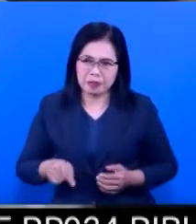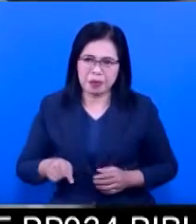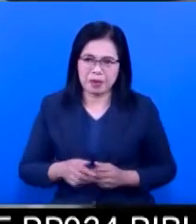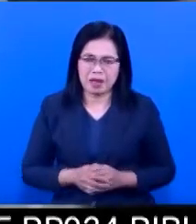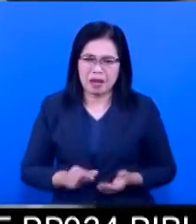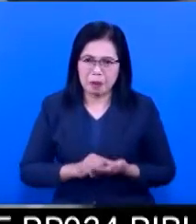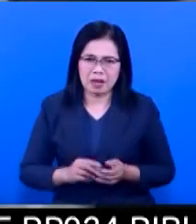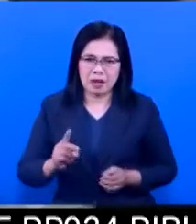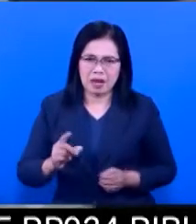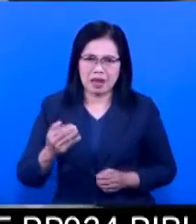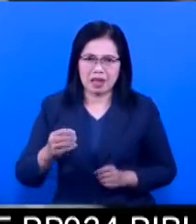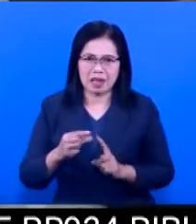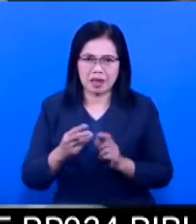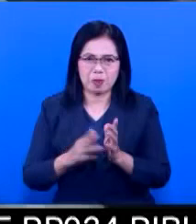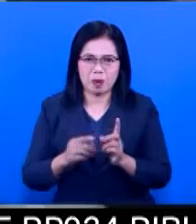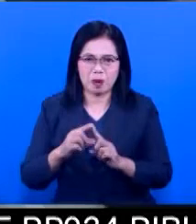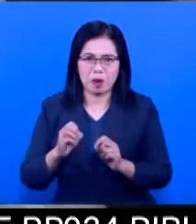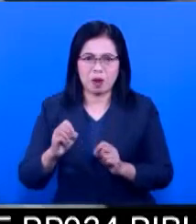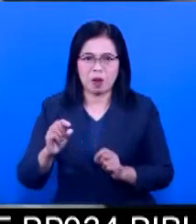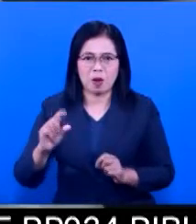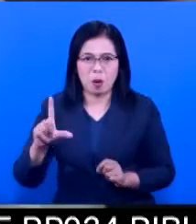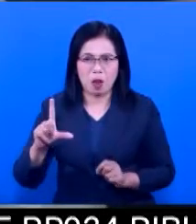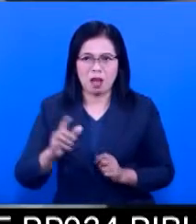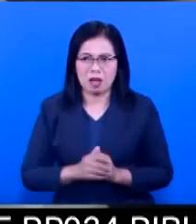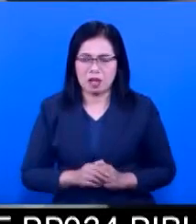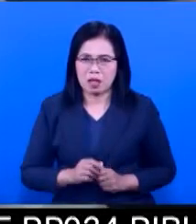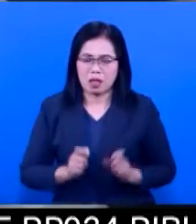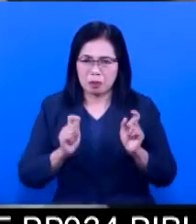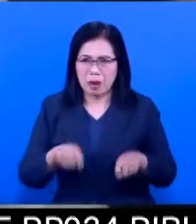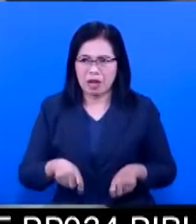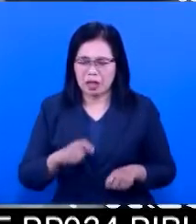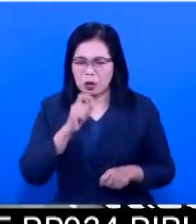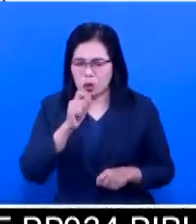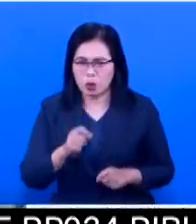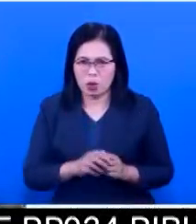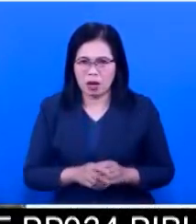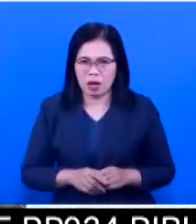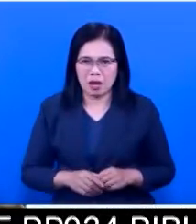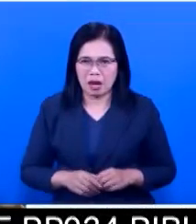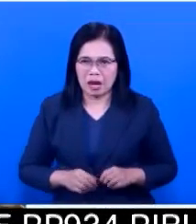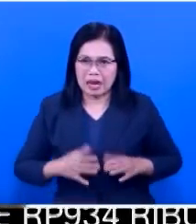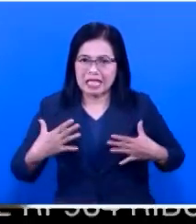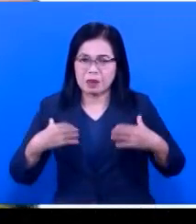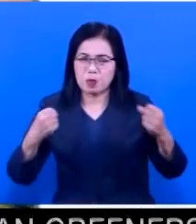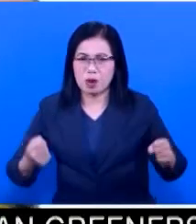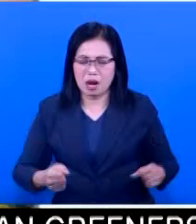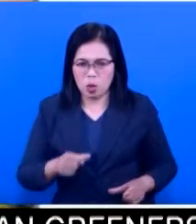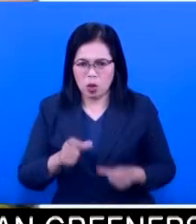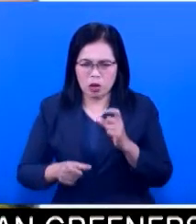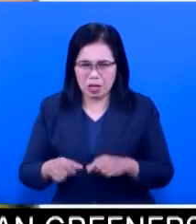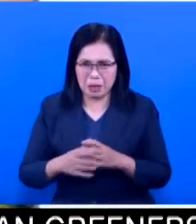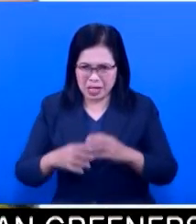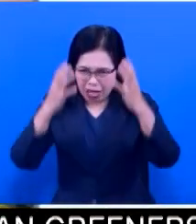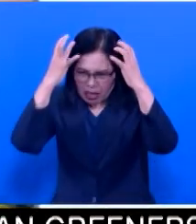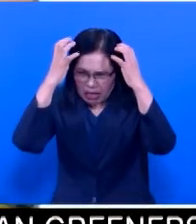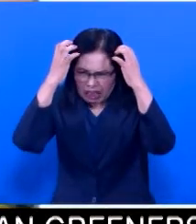ini, itu dipakai untuk terapi orang-orang depresi. Berbicara soal koleksi boneka, ada sebuah